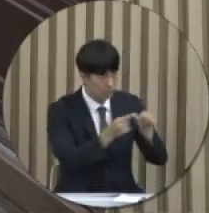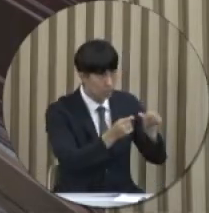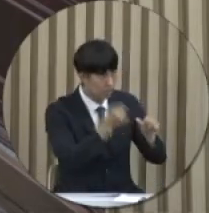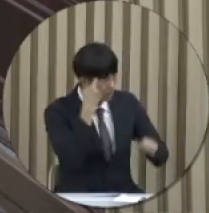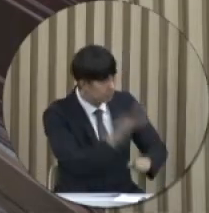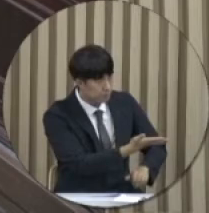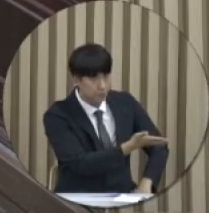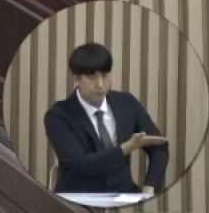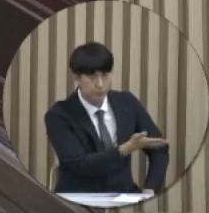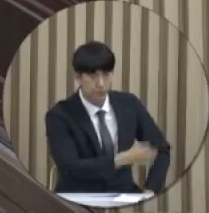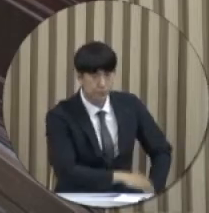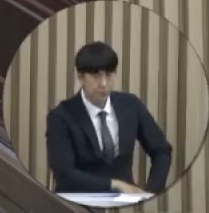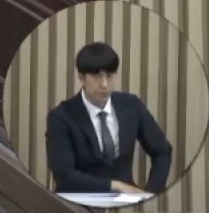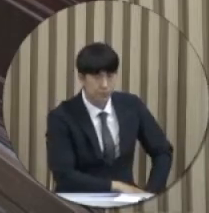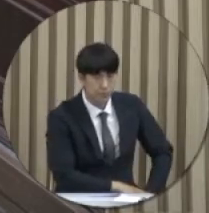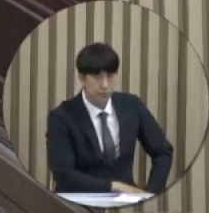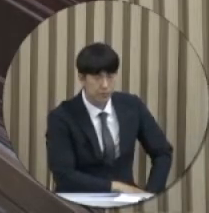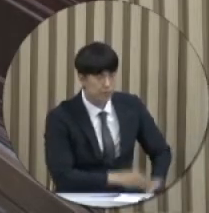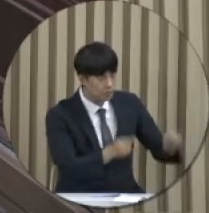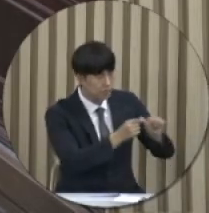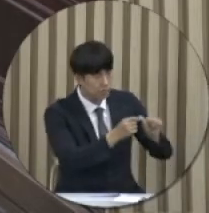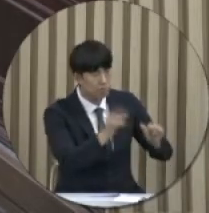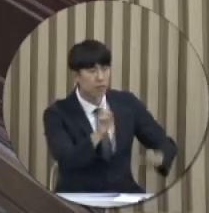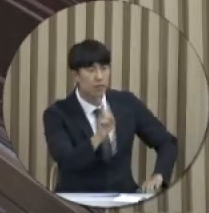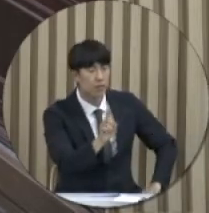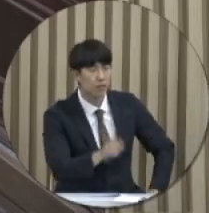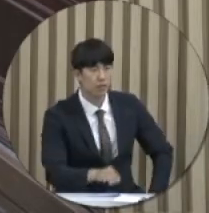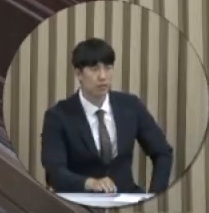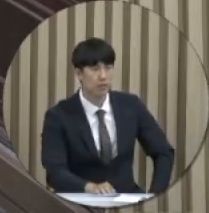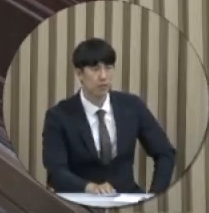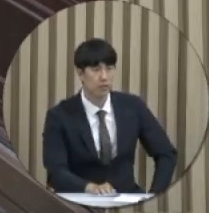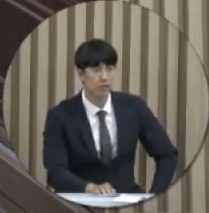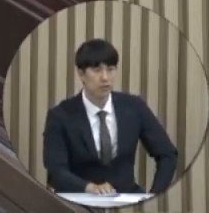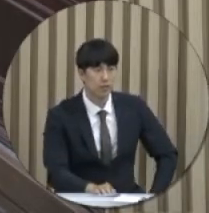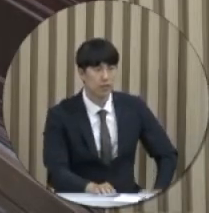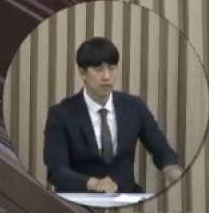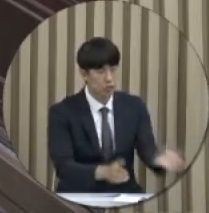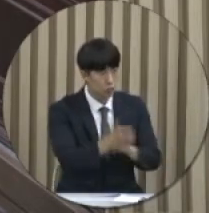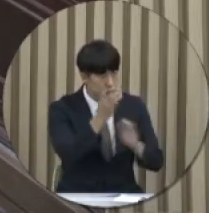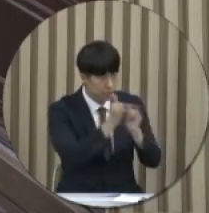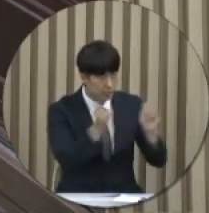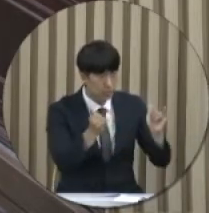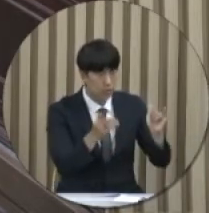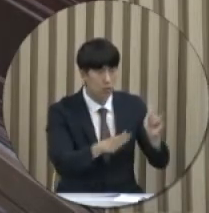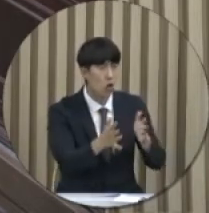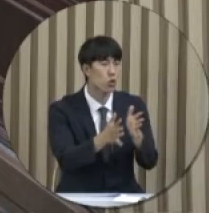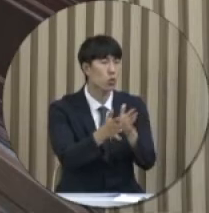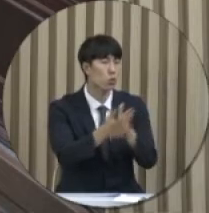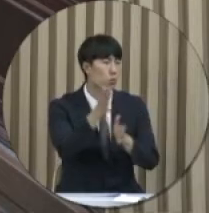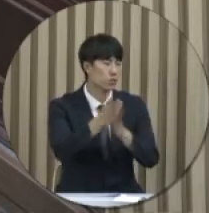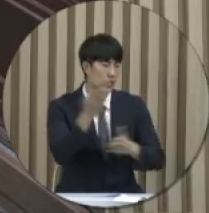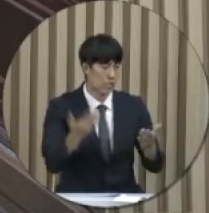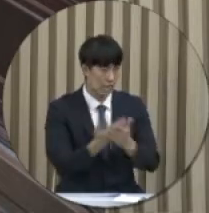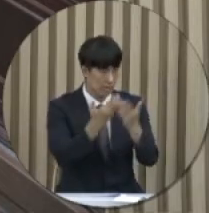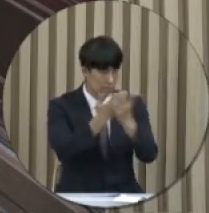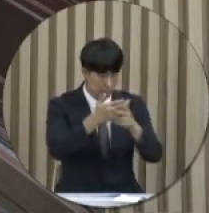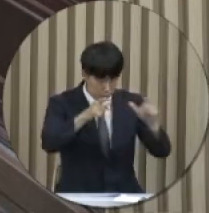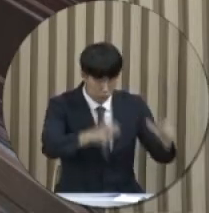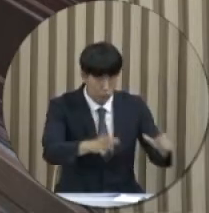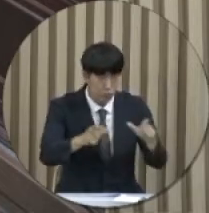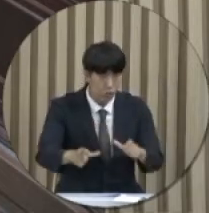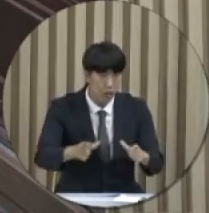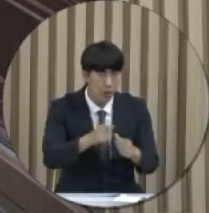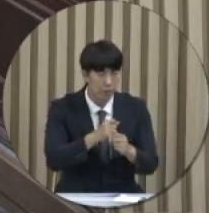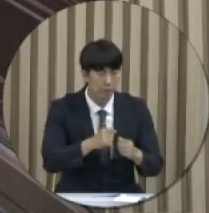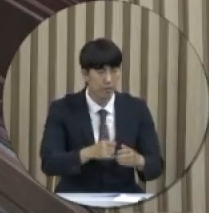번째입니다. 다섯 번째는 우리 주민분들은 그 도시개발 구역이